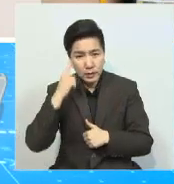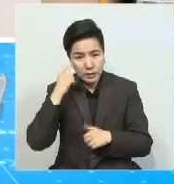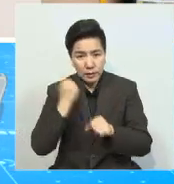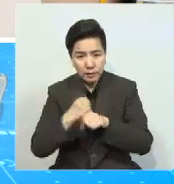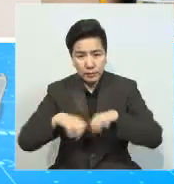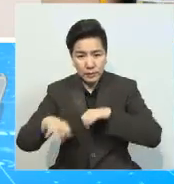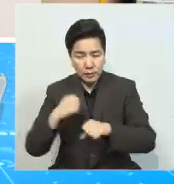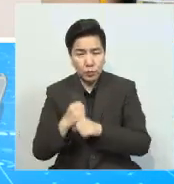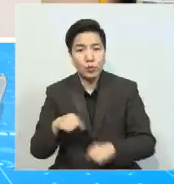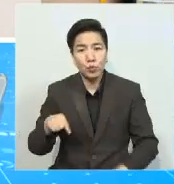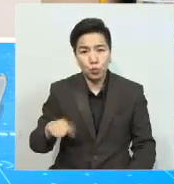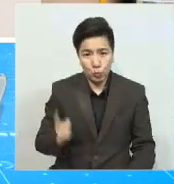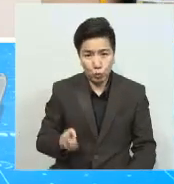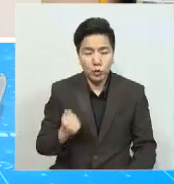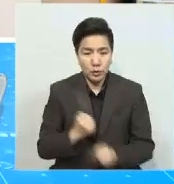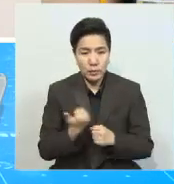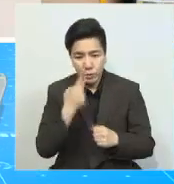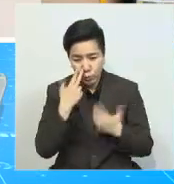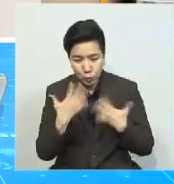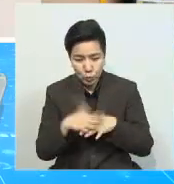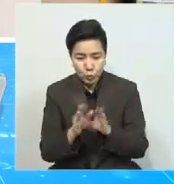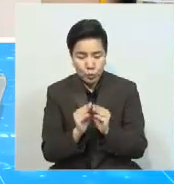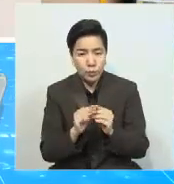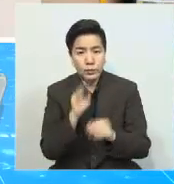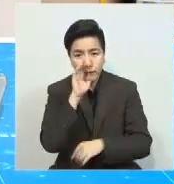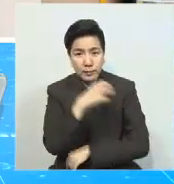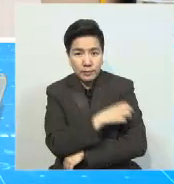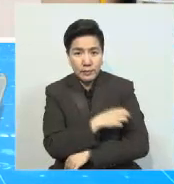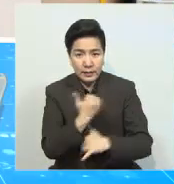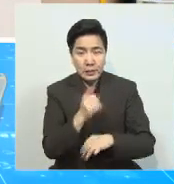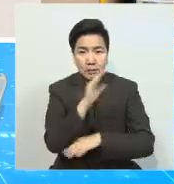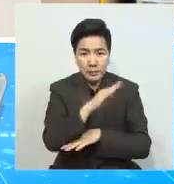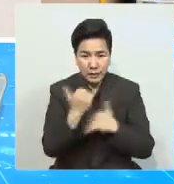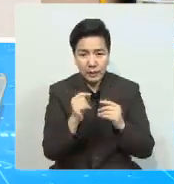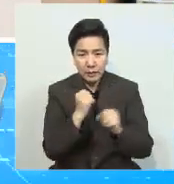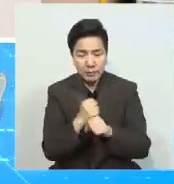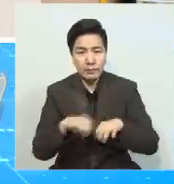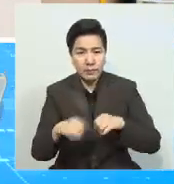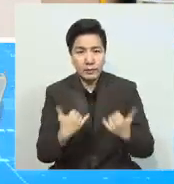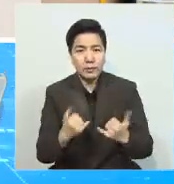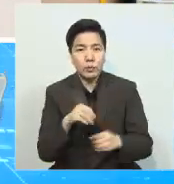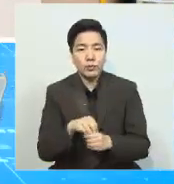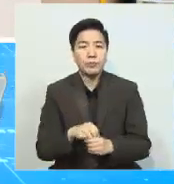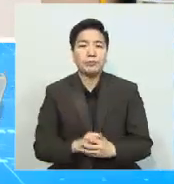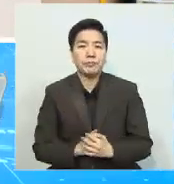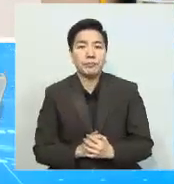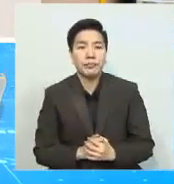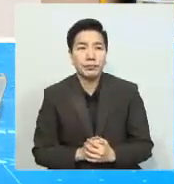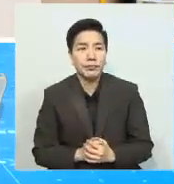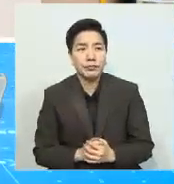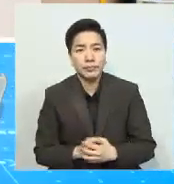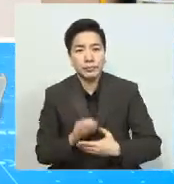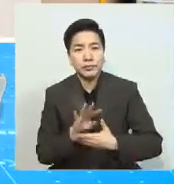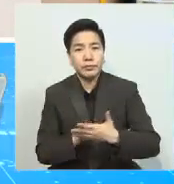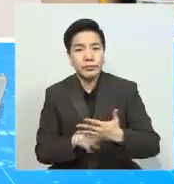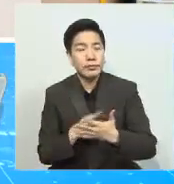ำเนินการรองอธิบดีกรมอนามัยที่มาร่วมประชุมกับทางผู้ว่าวันนี้ตอนบ่ายนี้นะครับ ค่ะแล้วอย่างนี้เนี่ยเรามีการ